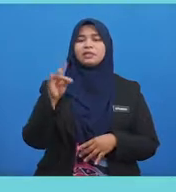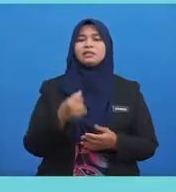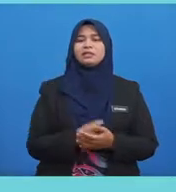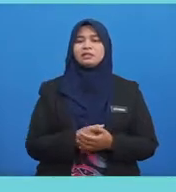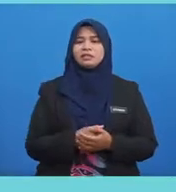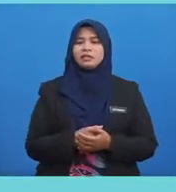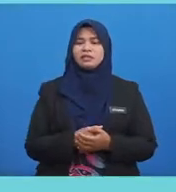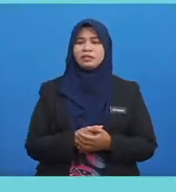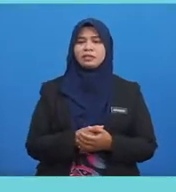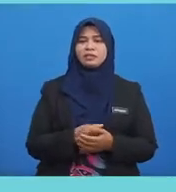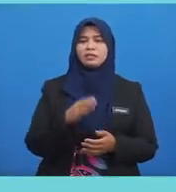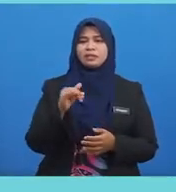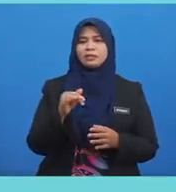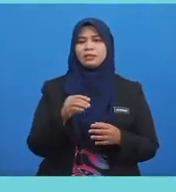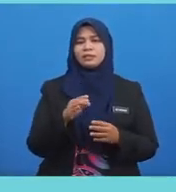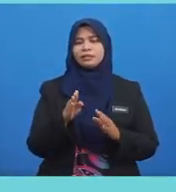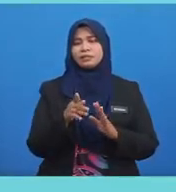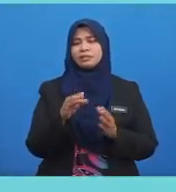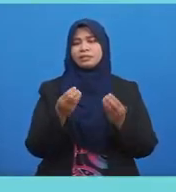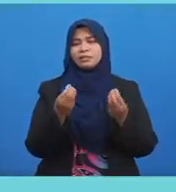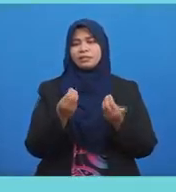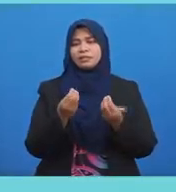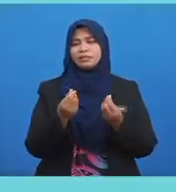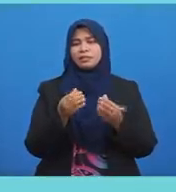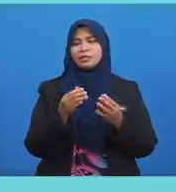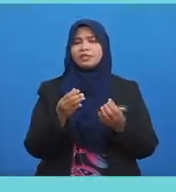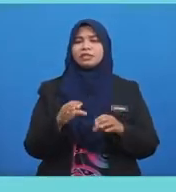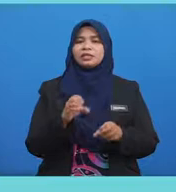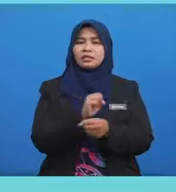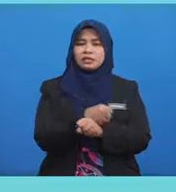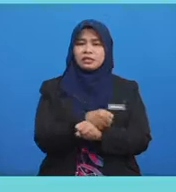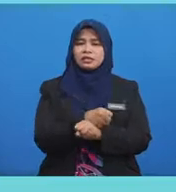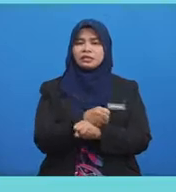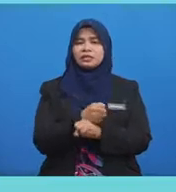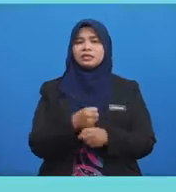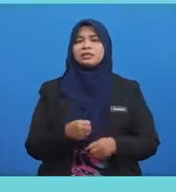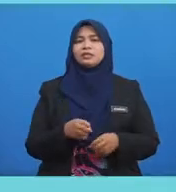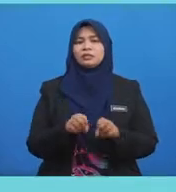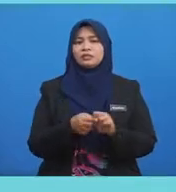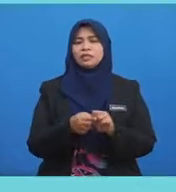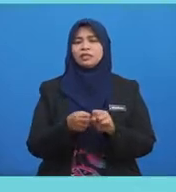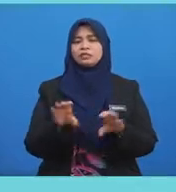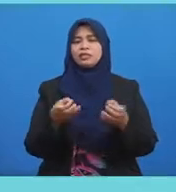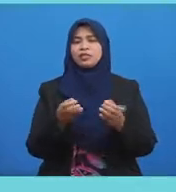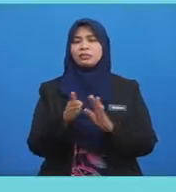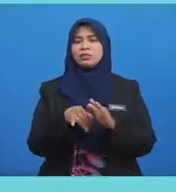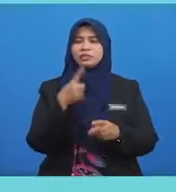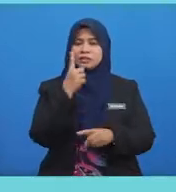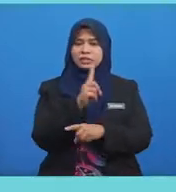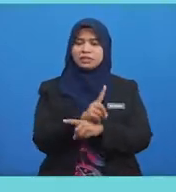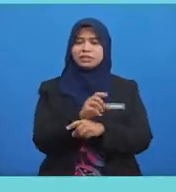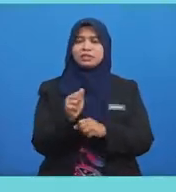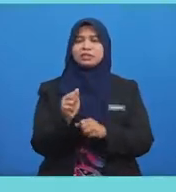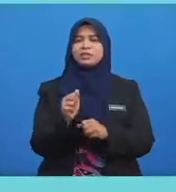Lord Moyne iaitu setiausaha pejabat tanah jajahan mengarahkan Shenton Thomas supaya